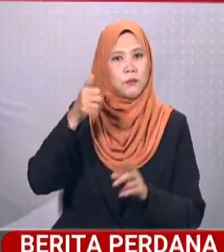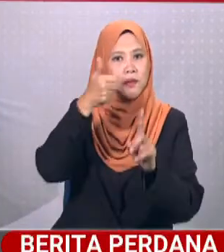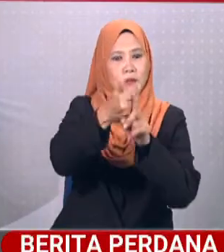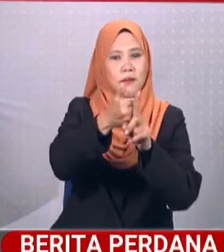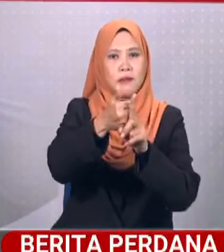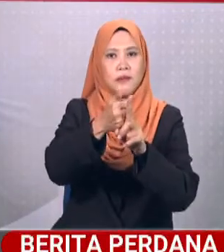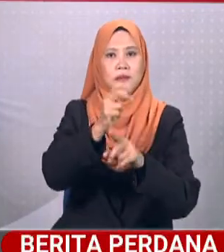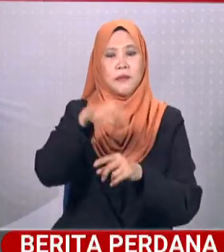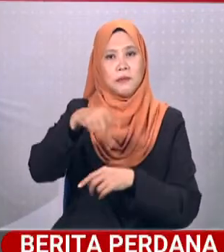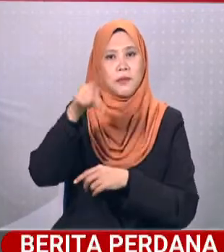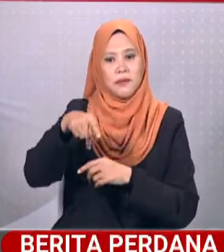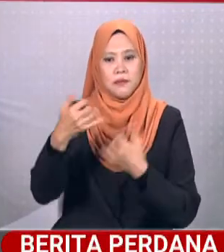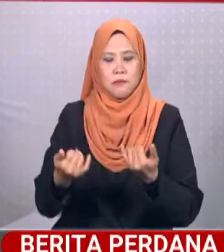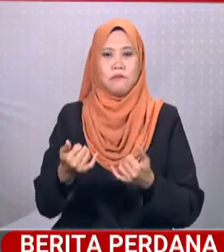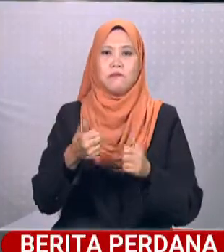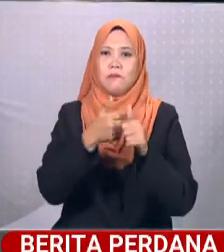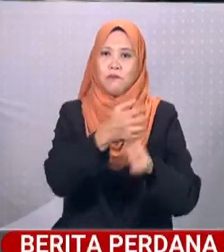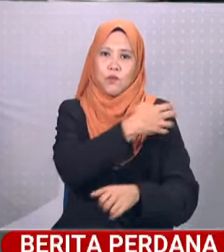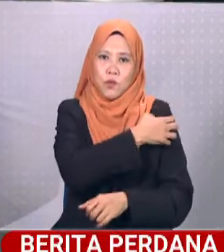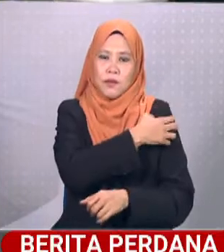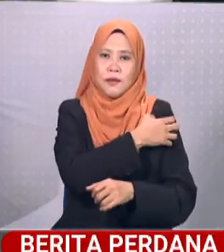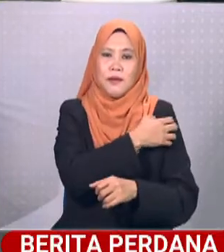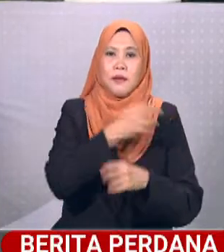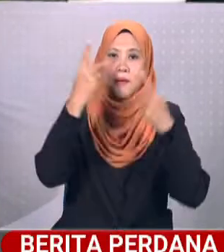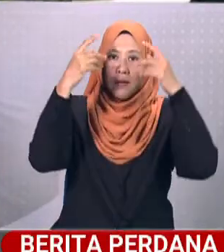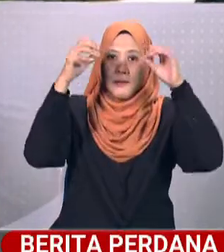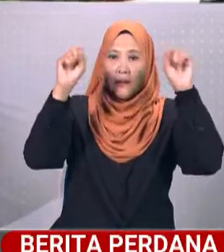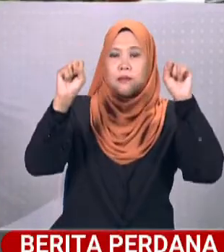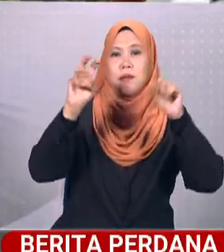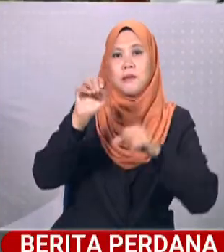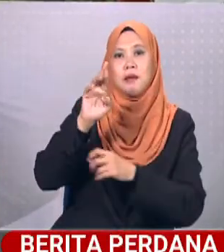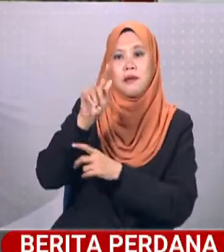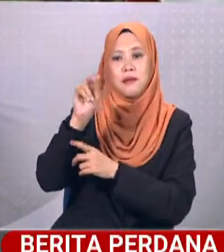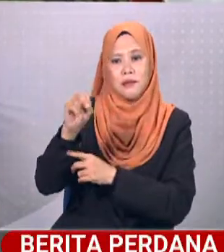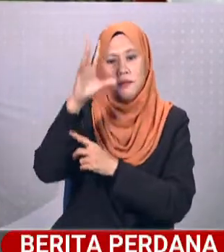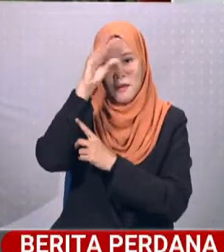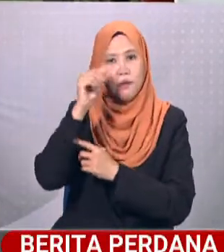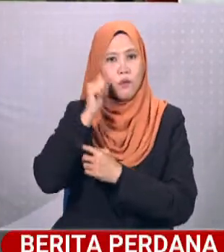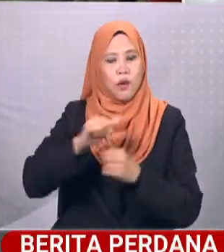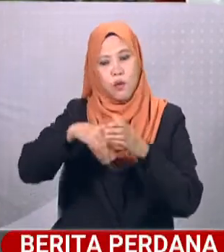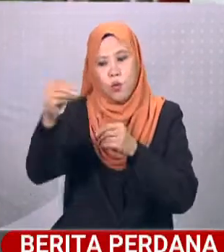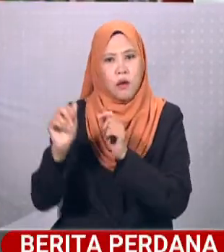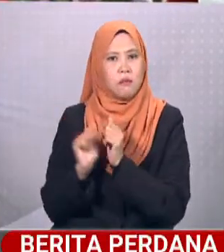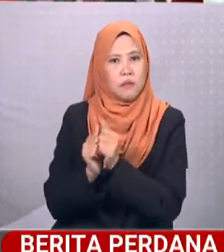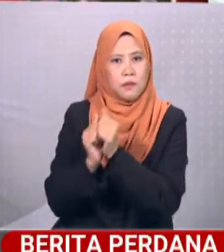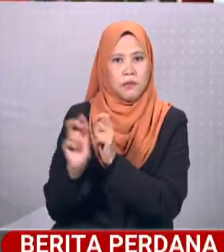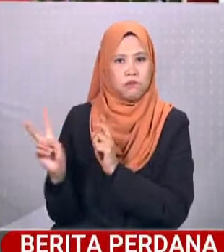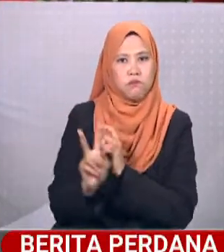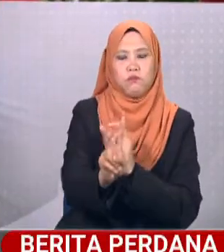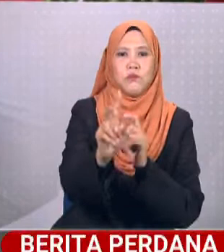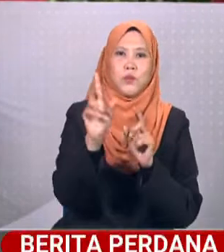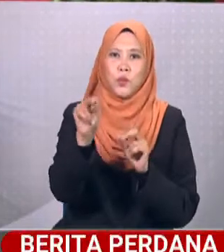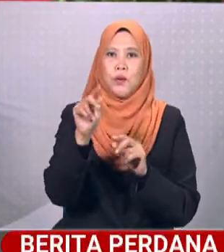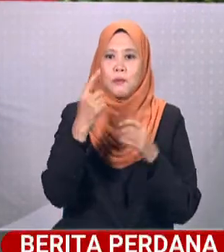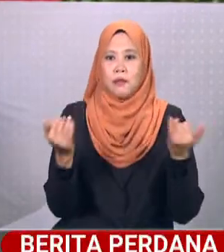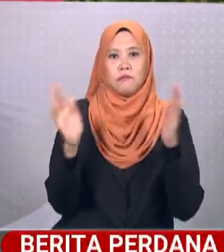Pergerakan mengikut jantina dikuatkuasakan. Presiden Martin Vizcarra melarang lelaki dan wanita keluar bersama. Kaedah